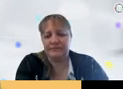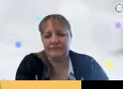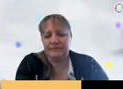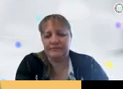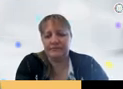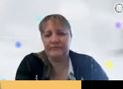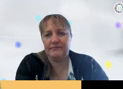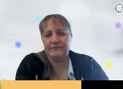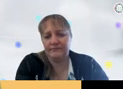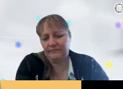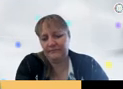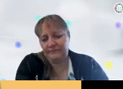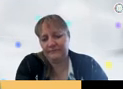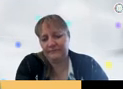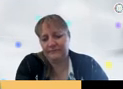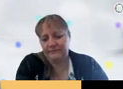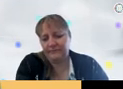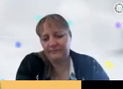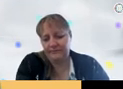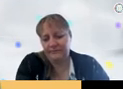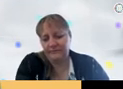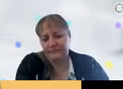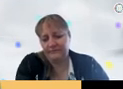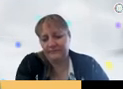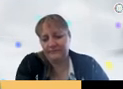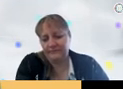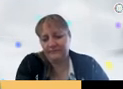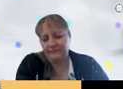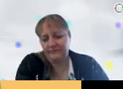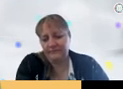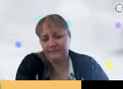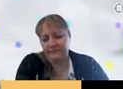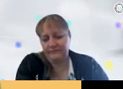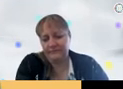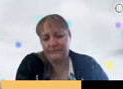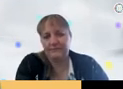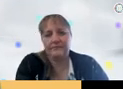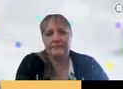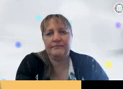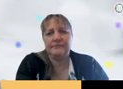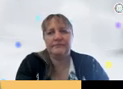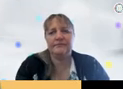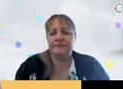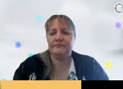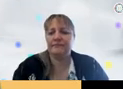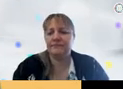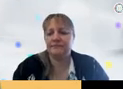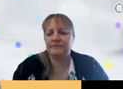werden. Und jede Schule verdient es, dazu Unterstützung zu